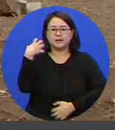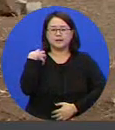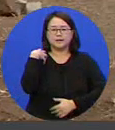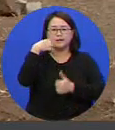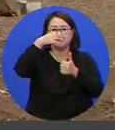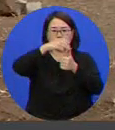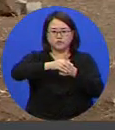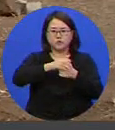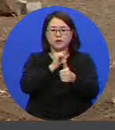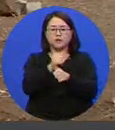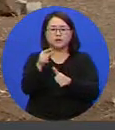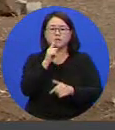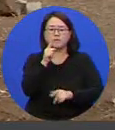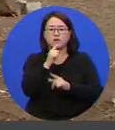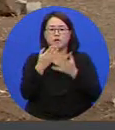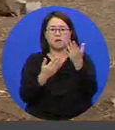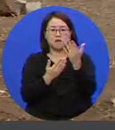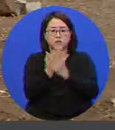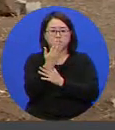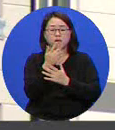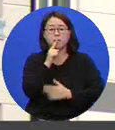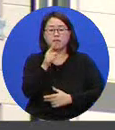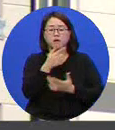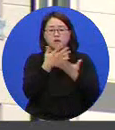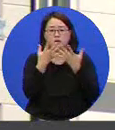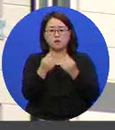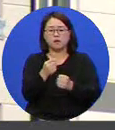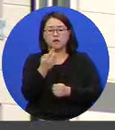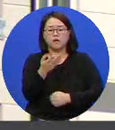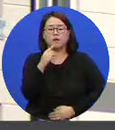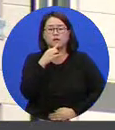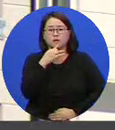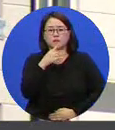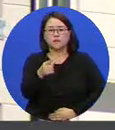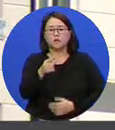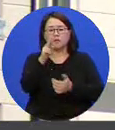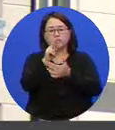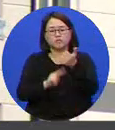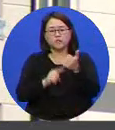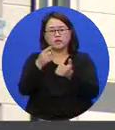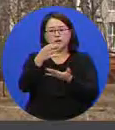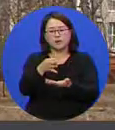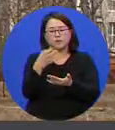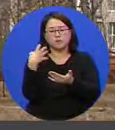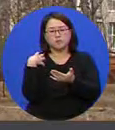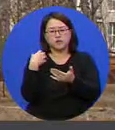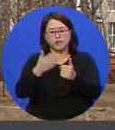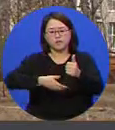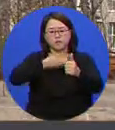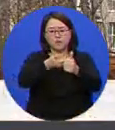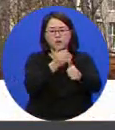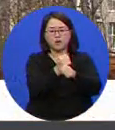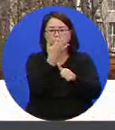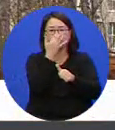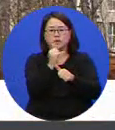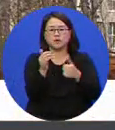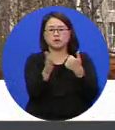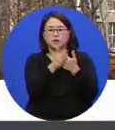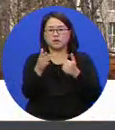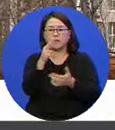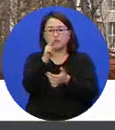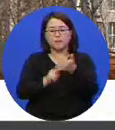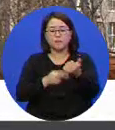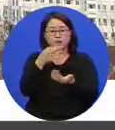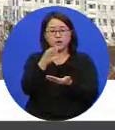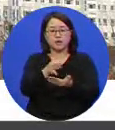목소리가 큽니다. 다만 건설업체가 입주자들에게 분양가 부담을 떠넘길 수 있는 만큼 먼저 분양가 상한제를